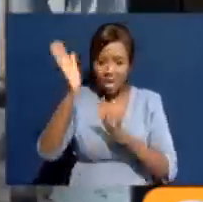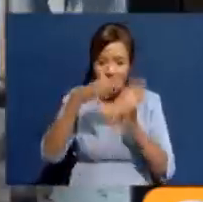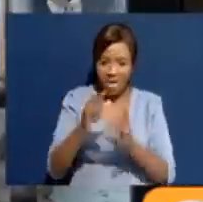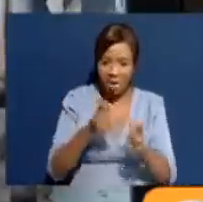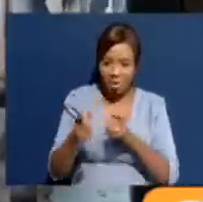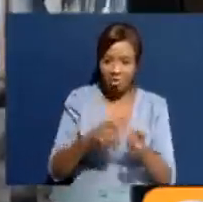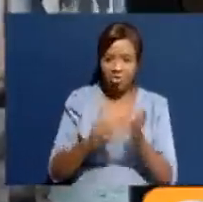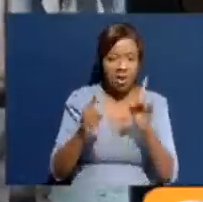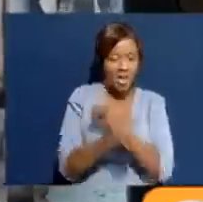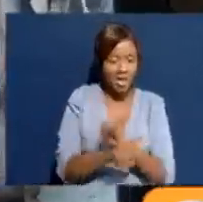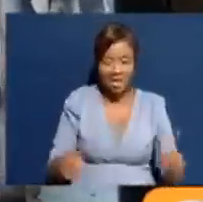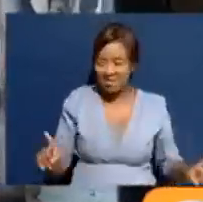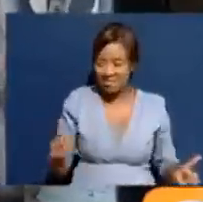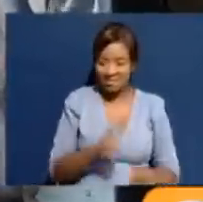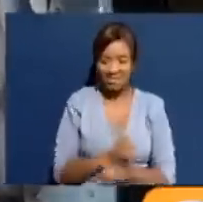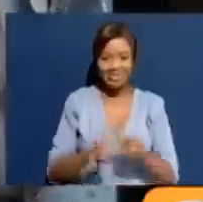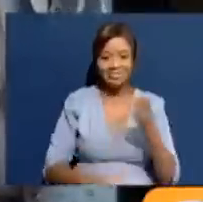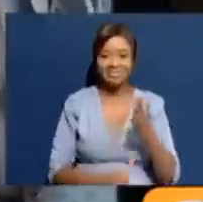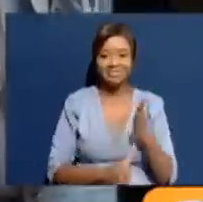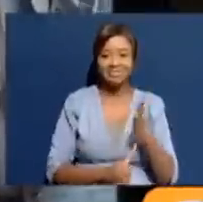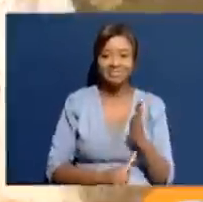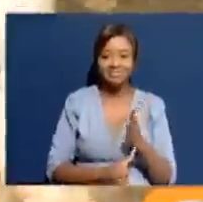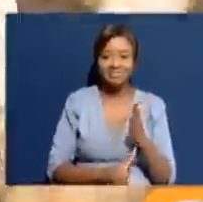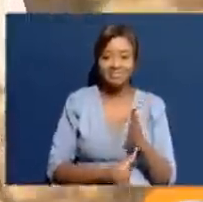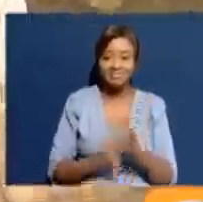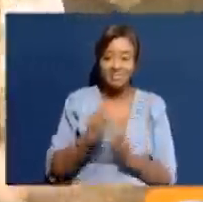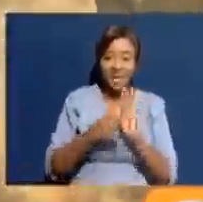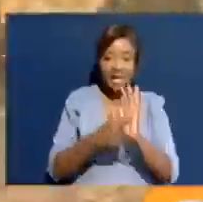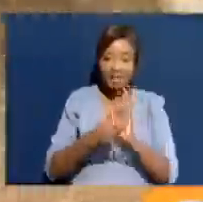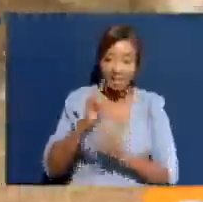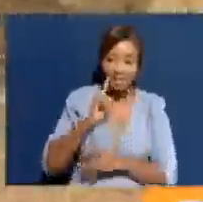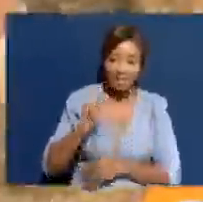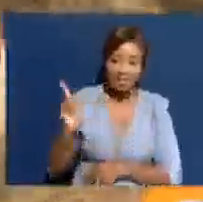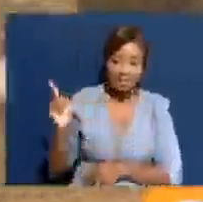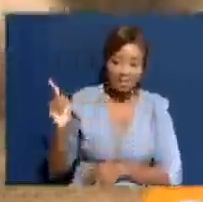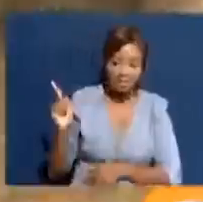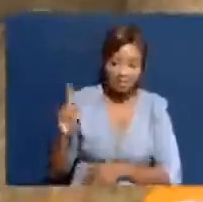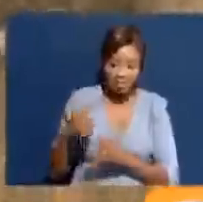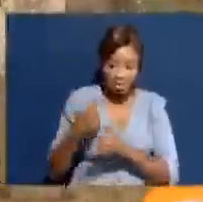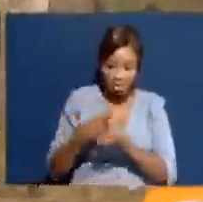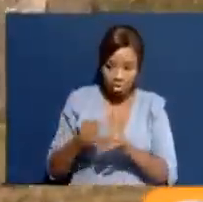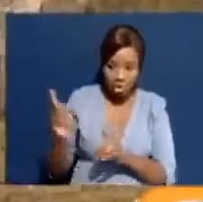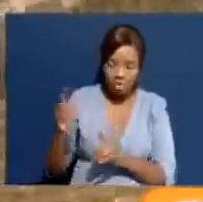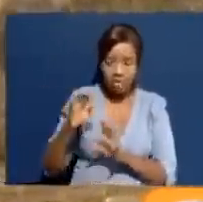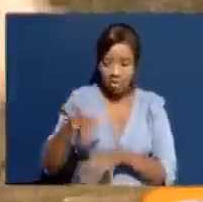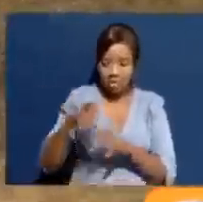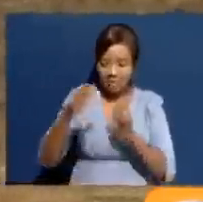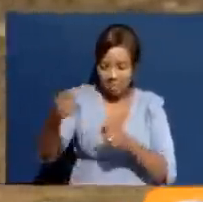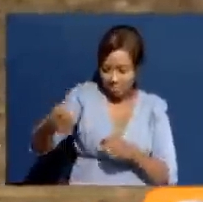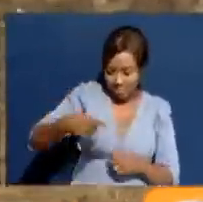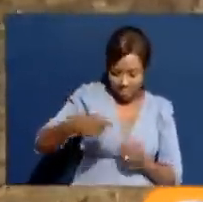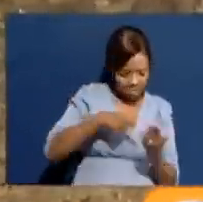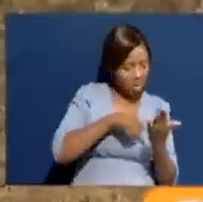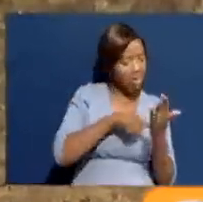kitu kinatumia teknolojia ya kisasa. Kupitia kifaa hiki kilichowekwa kwenye miguu ya ng'ombe, wakulima wanapata taarifa